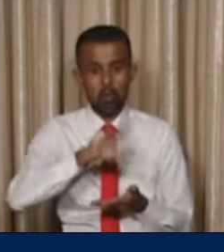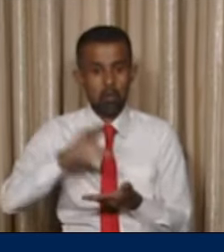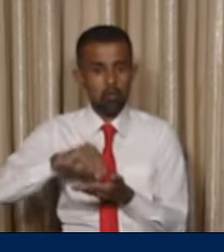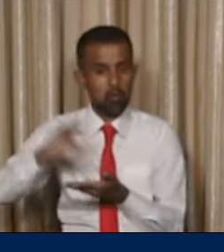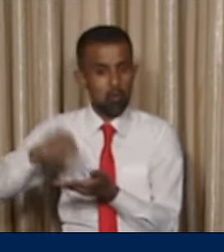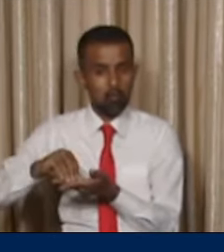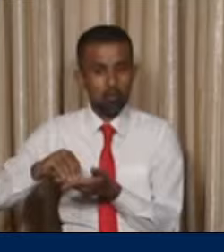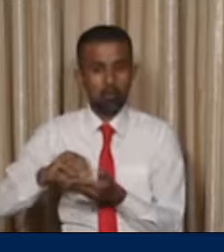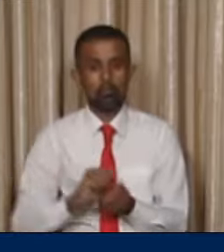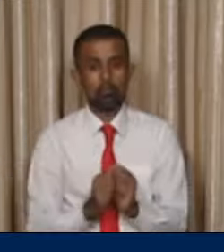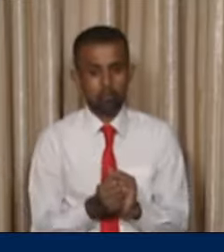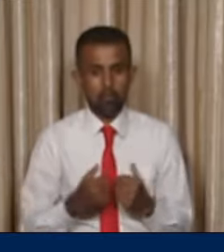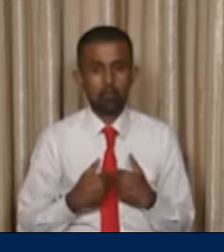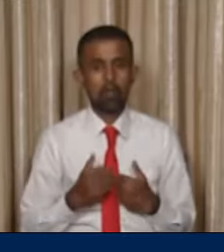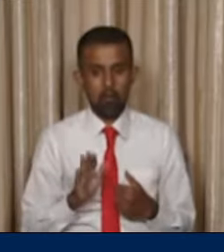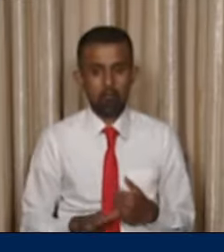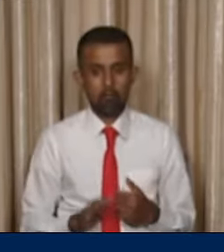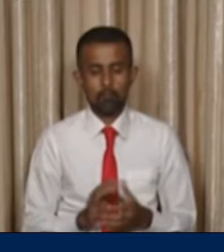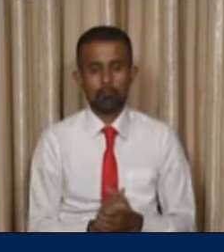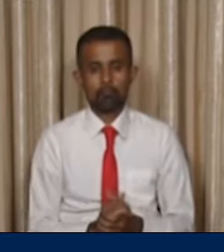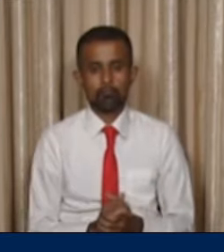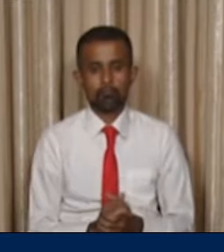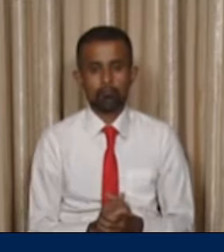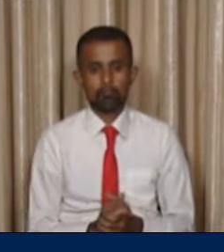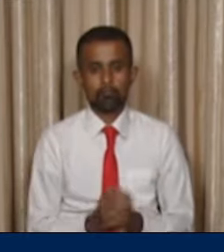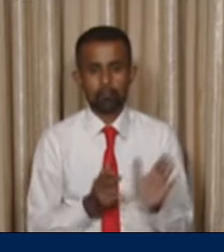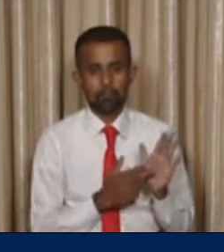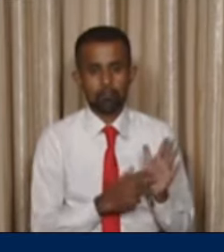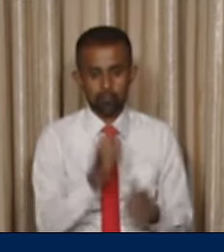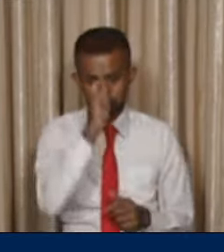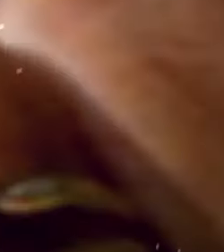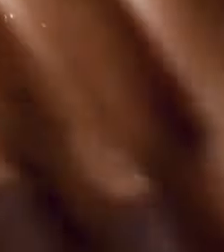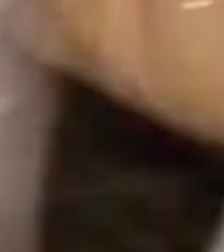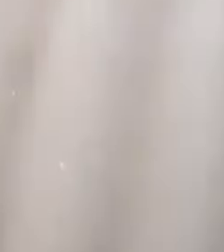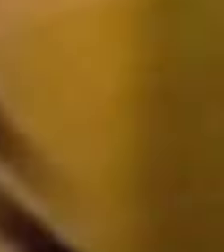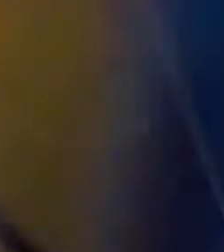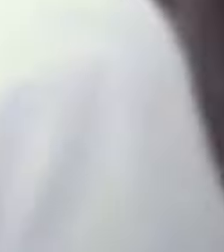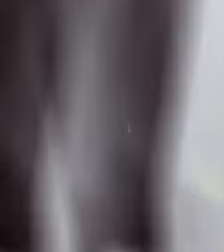මේ වෙනස් කිරීම අපි කරනවා කියන එක බොහොම ස්තුතියි. නාලක බණ්ඩාර කොට්ටේගොඩ මැතිතුමා.